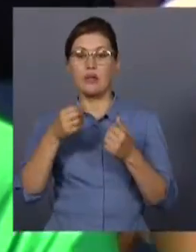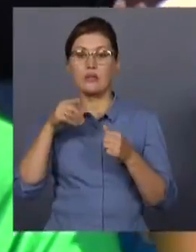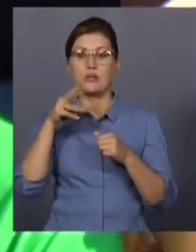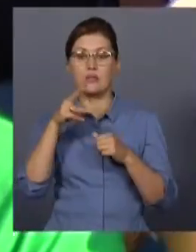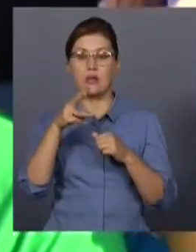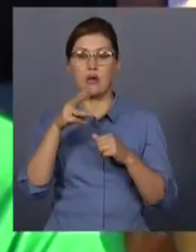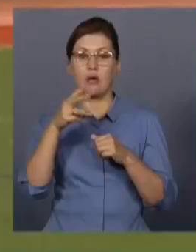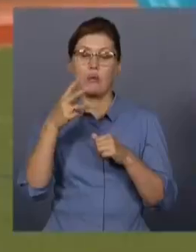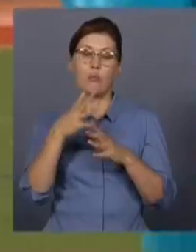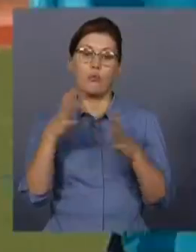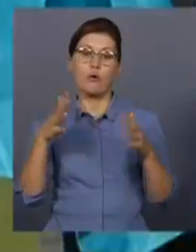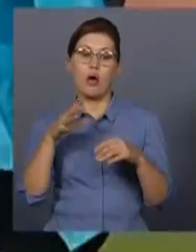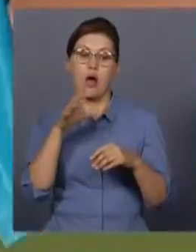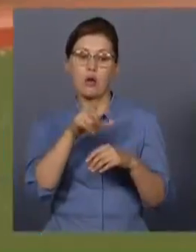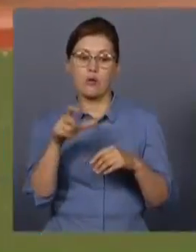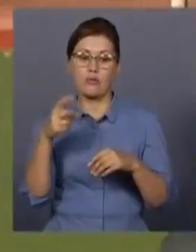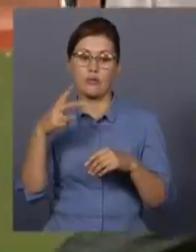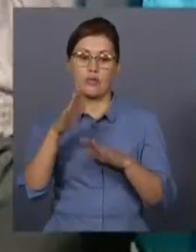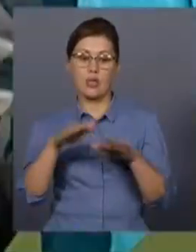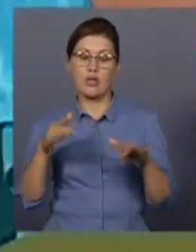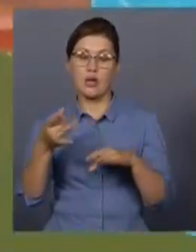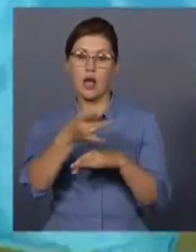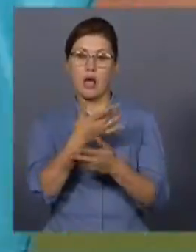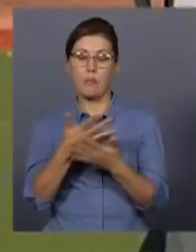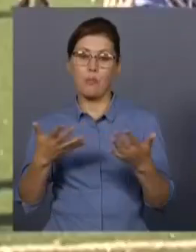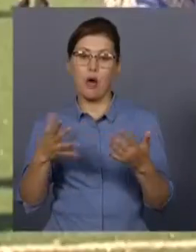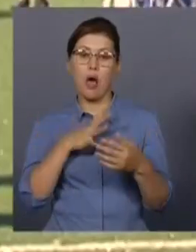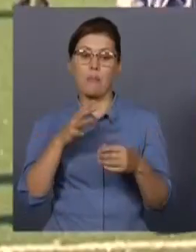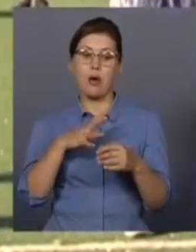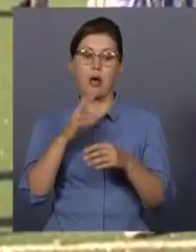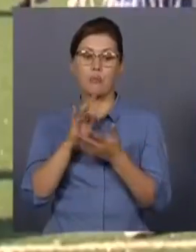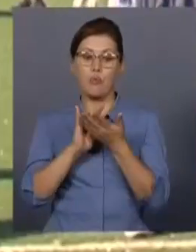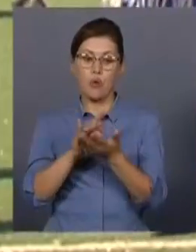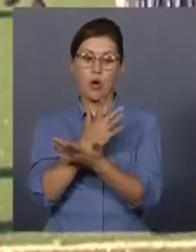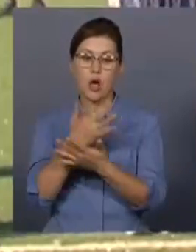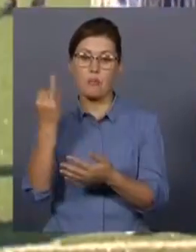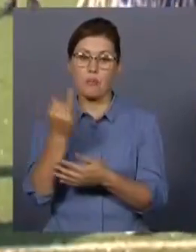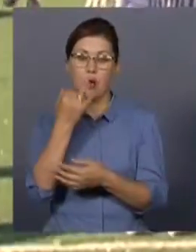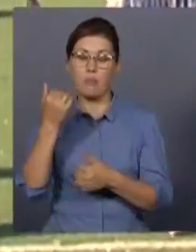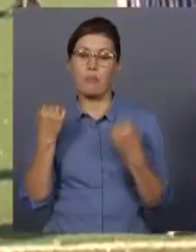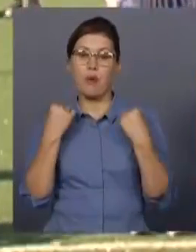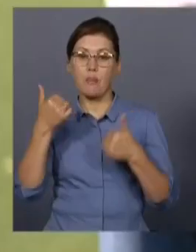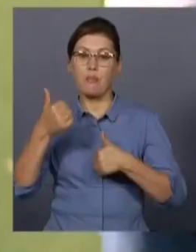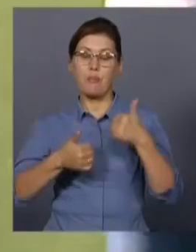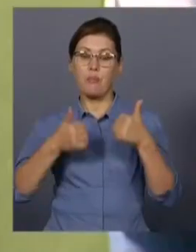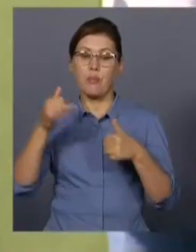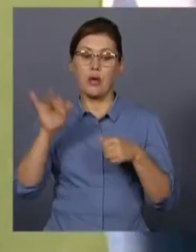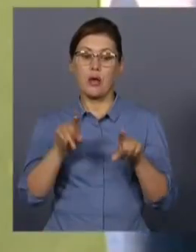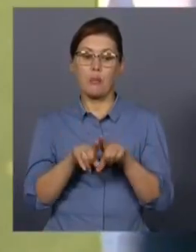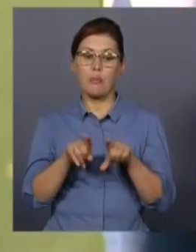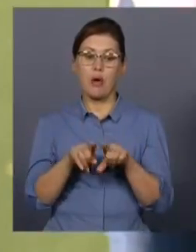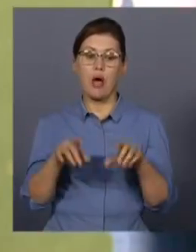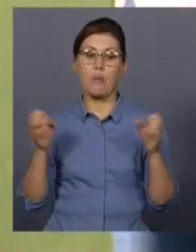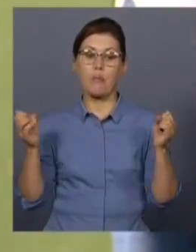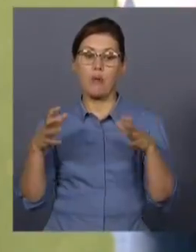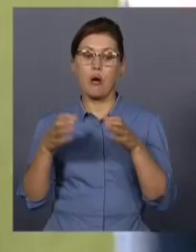320 детей. Для ребятишек, прибывших из разных регионов, организуются экскурсии, различные игры и спортивные состязания. Теперь такие